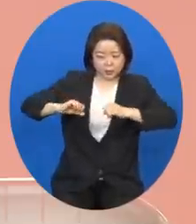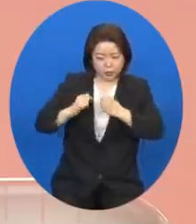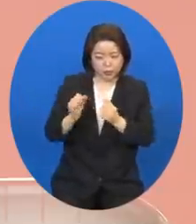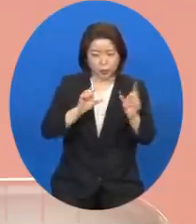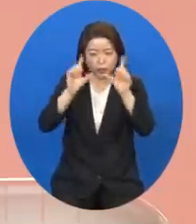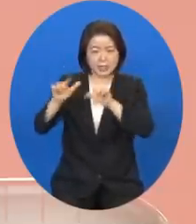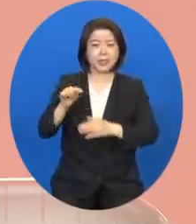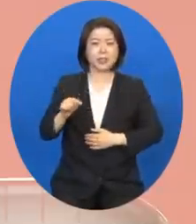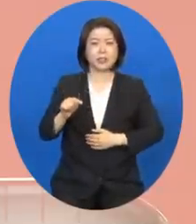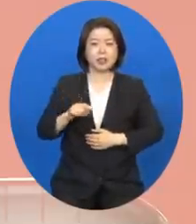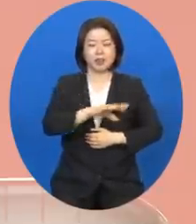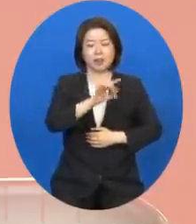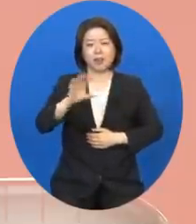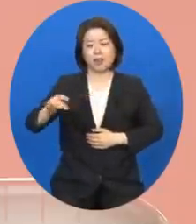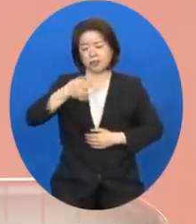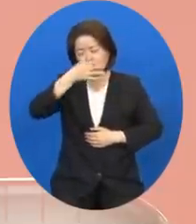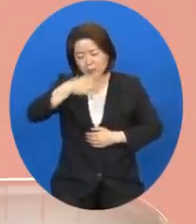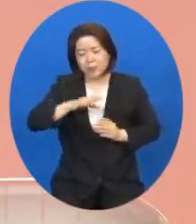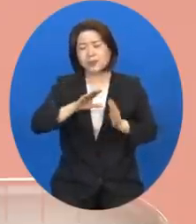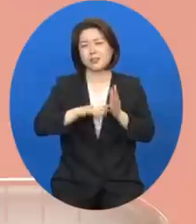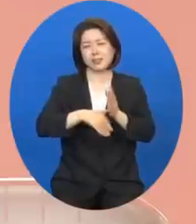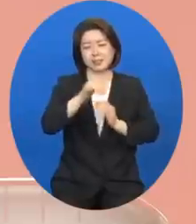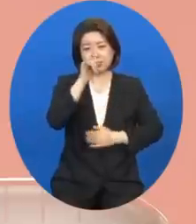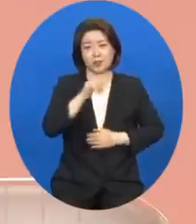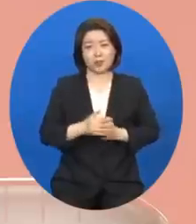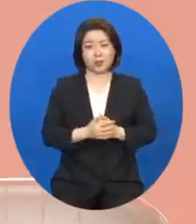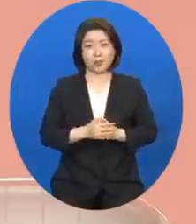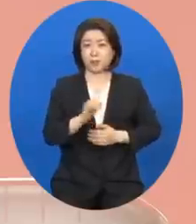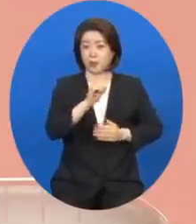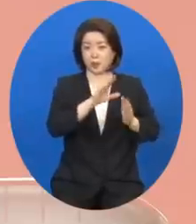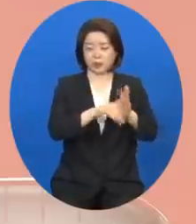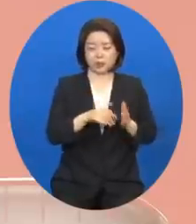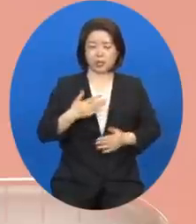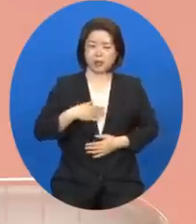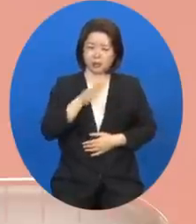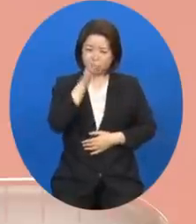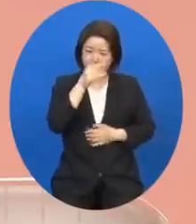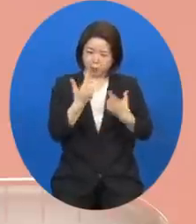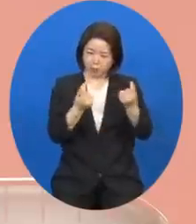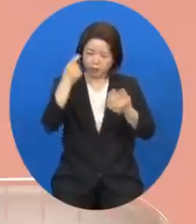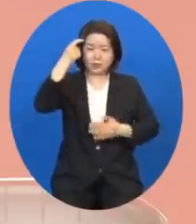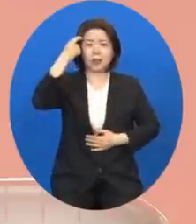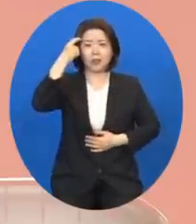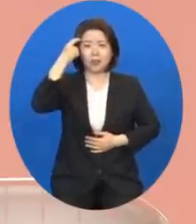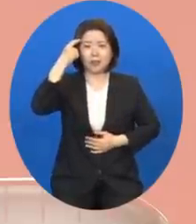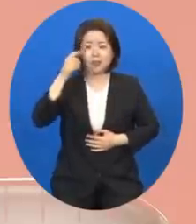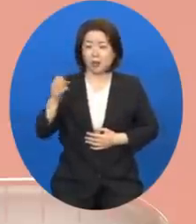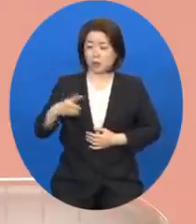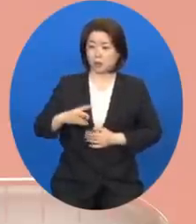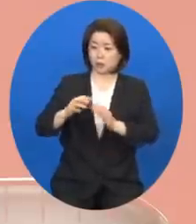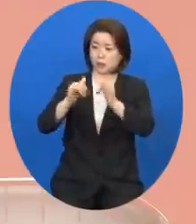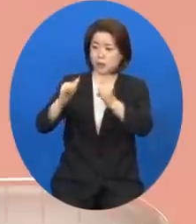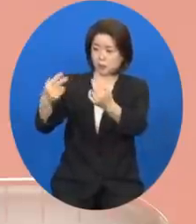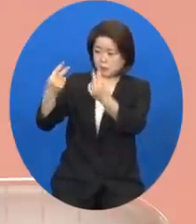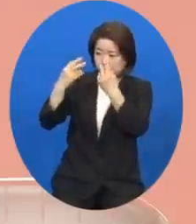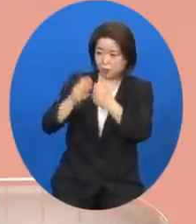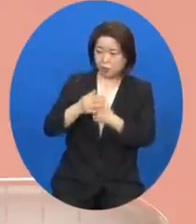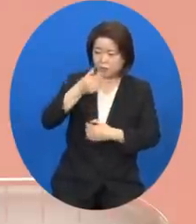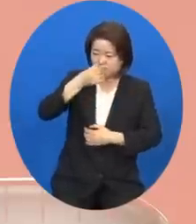때때로 힘들 때가 있습니다. 어떤 때는 내가 바본가? 사람들이 나를